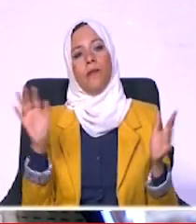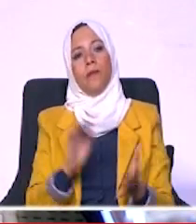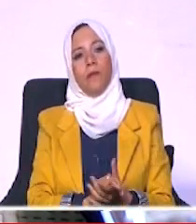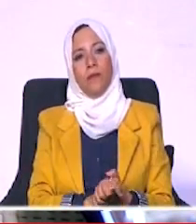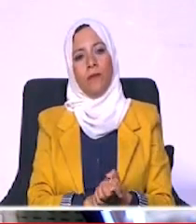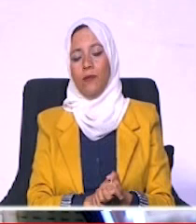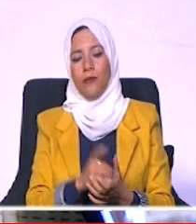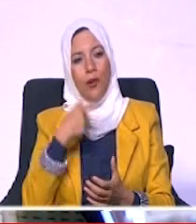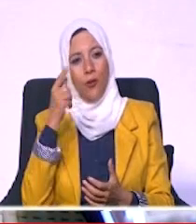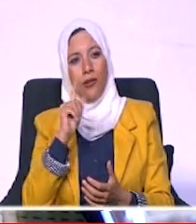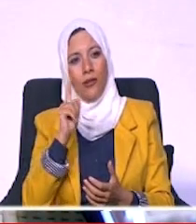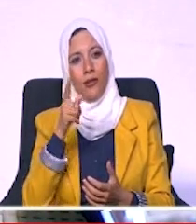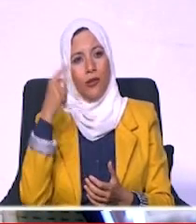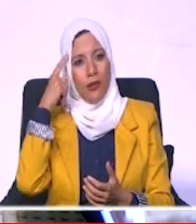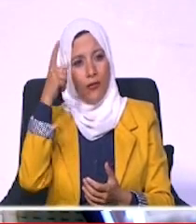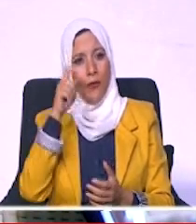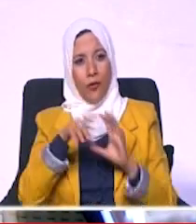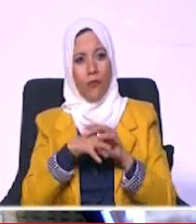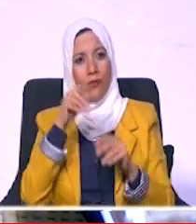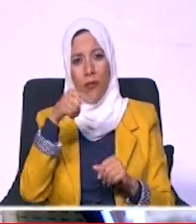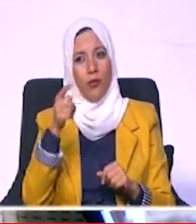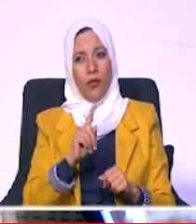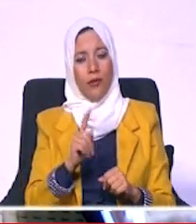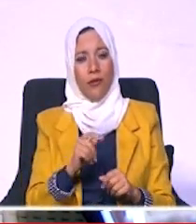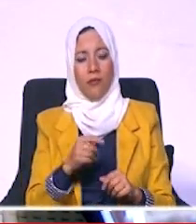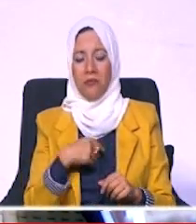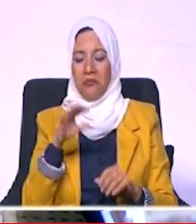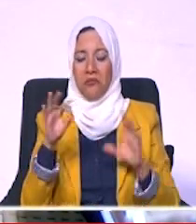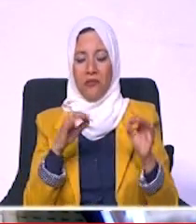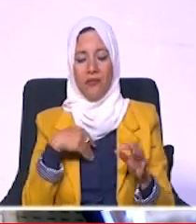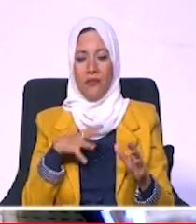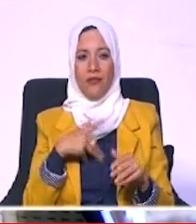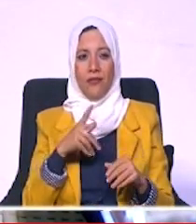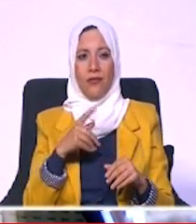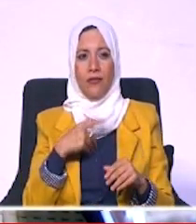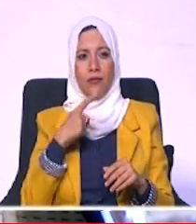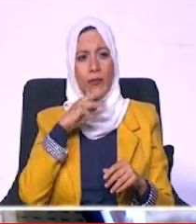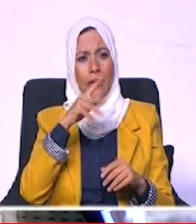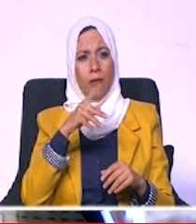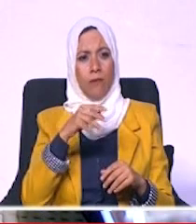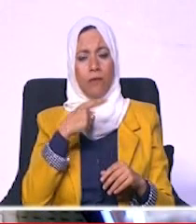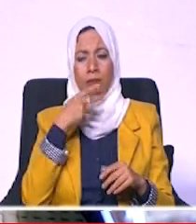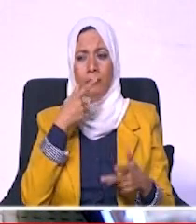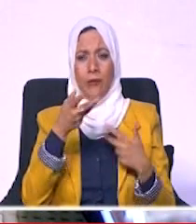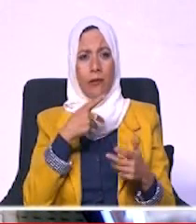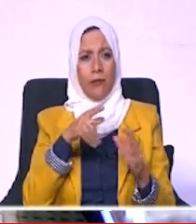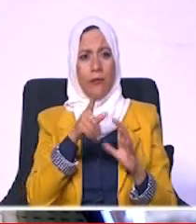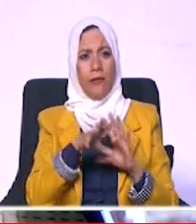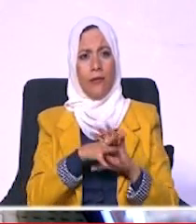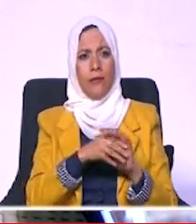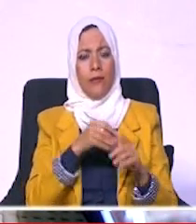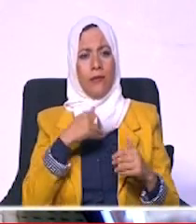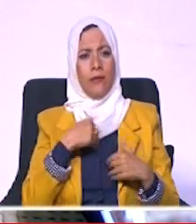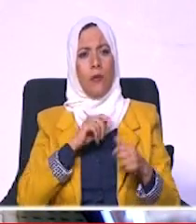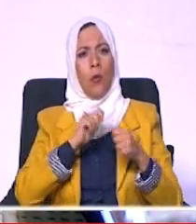لا طبعا انت فهمت غلط، موضوع مجرد يعني سوء تفاهم. انت ايه اللي وصلك الاحساس ده؟